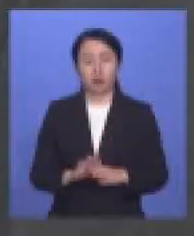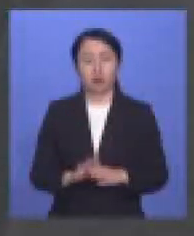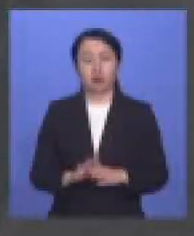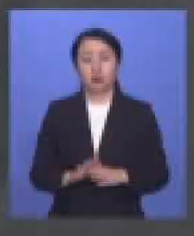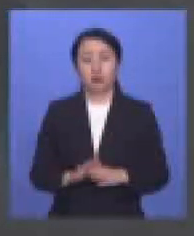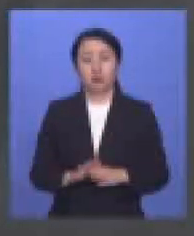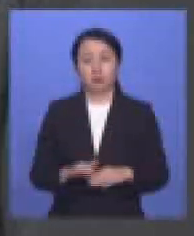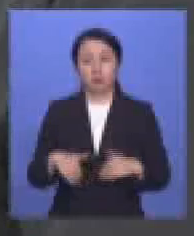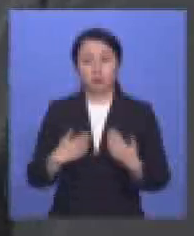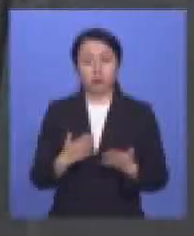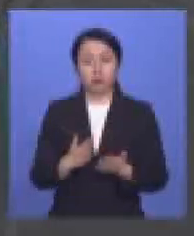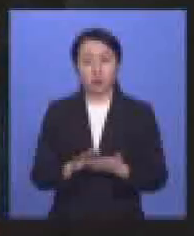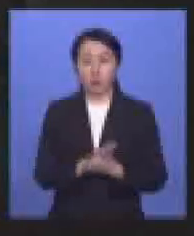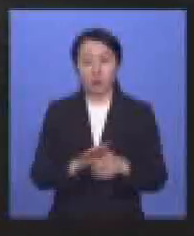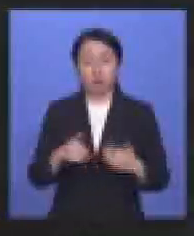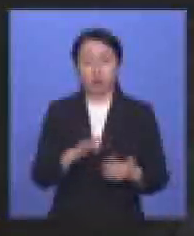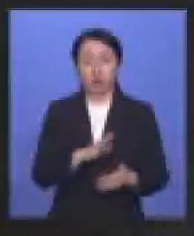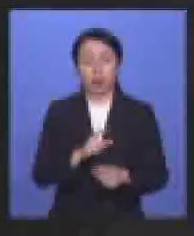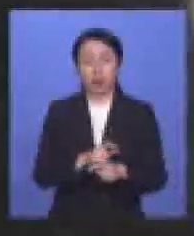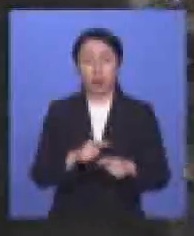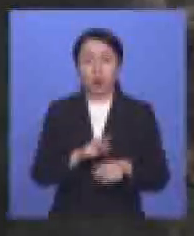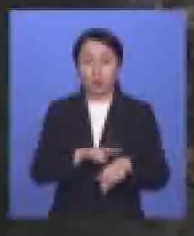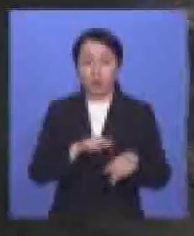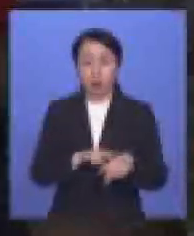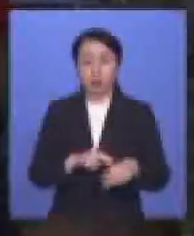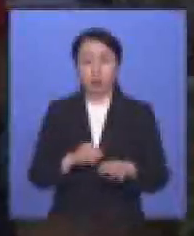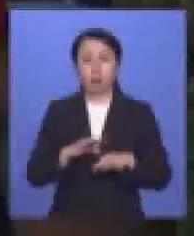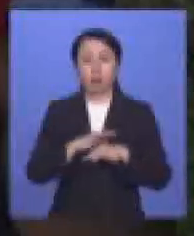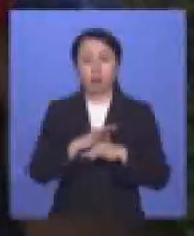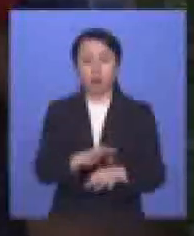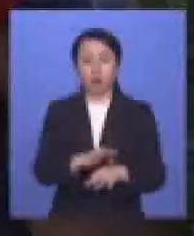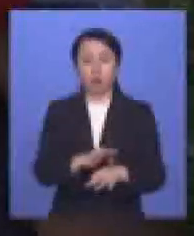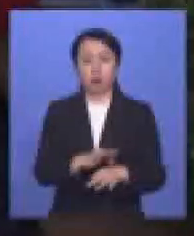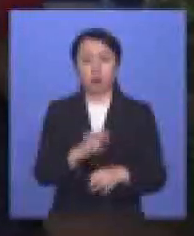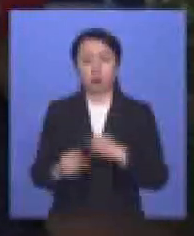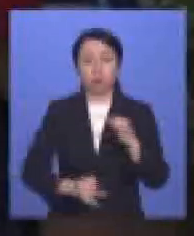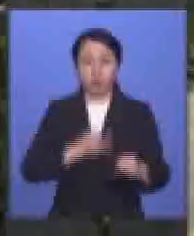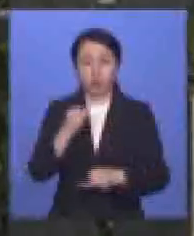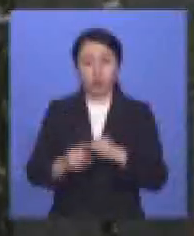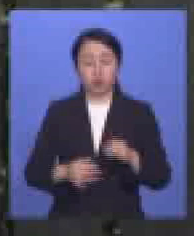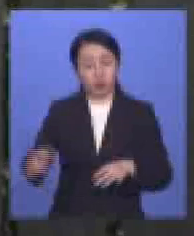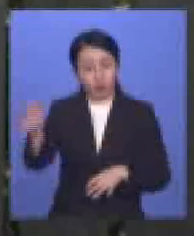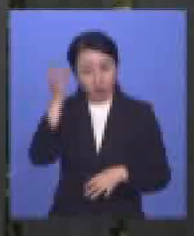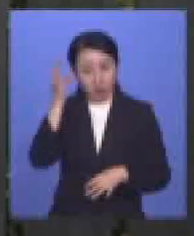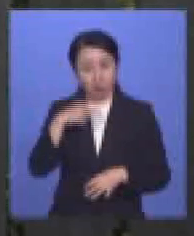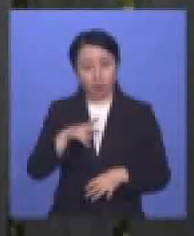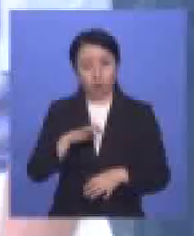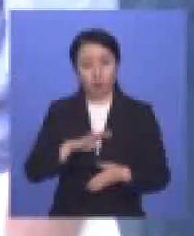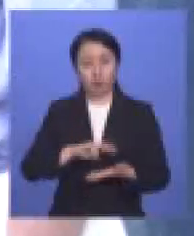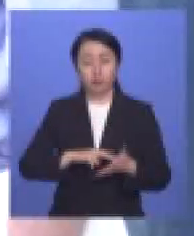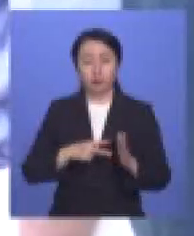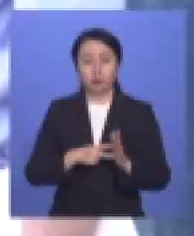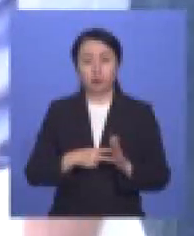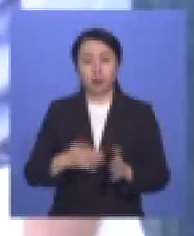данные. Не данные свои ничего не давать. Люди в погонах еще раз провели серию индивидуальных бесед, напомнив дачникам алгоритм действий